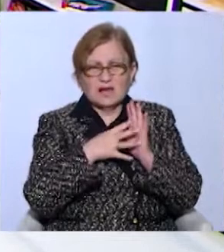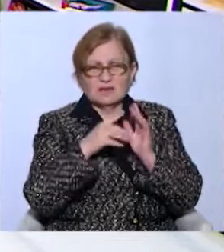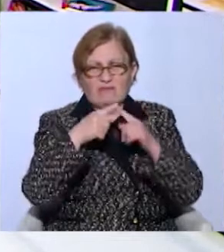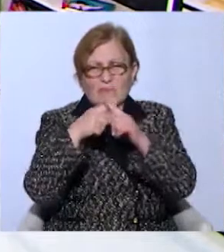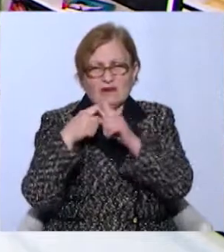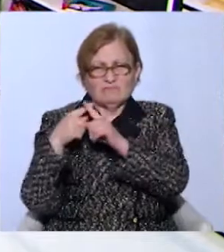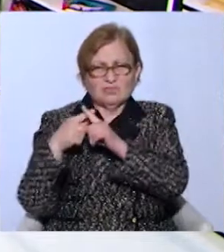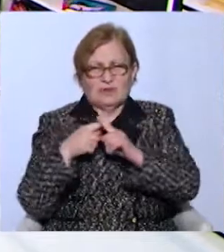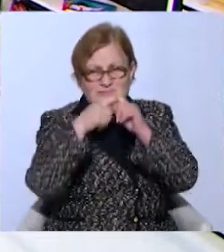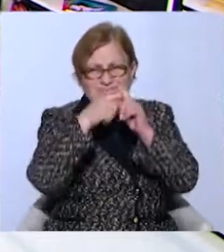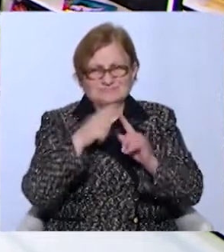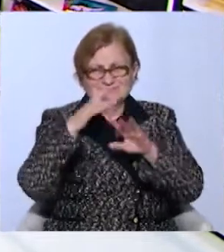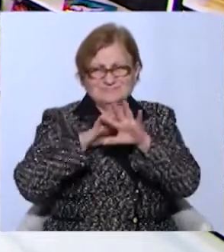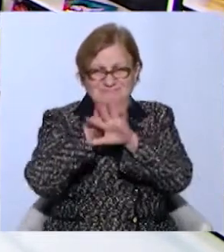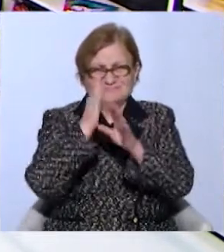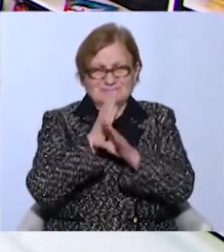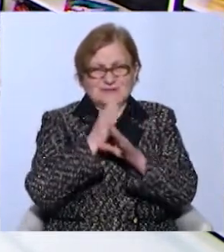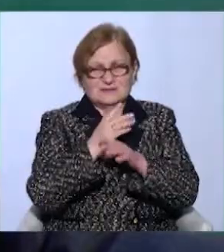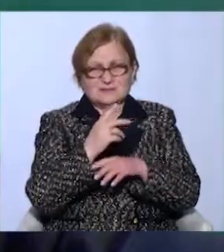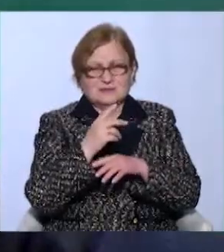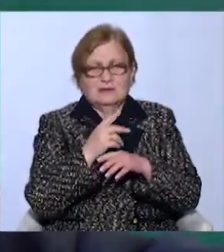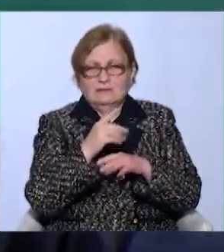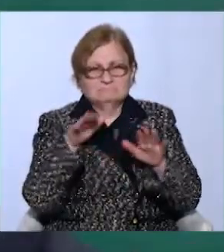აი 29 არის მარტივი რიცხვი